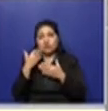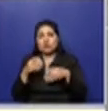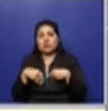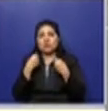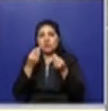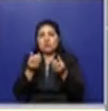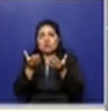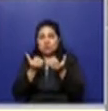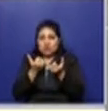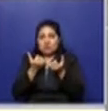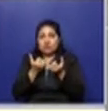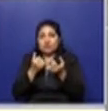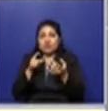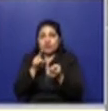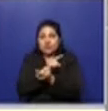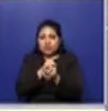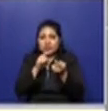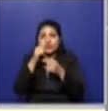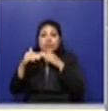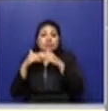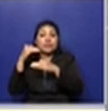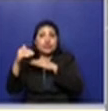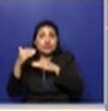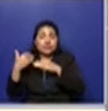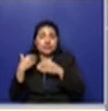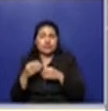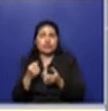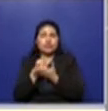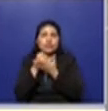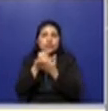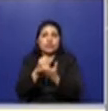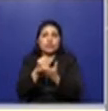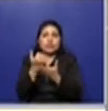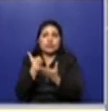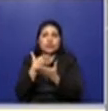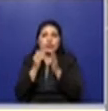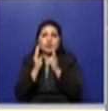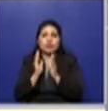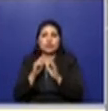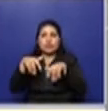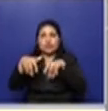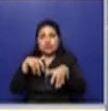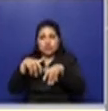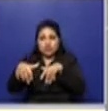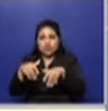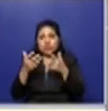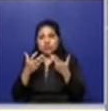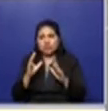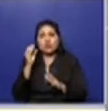ชื่อว่าพัฒนาสังคมเชื่อว่าเป็นการคุ้มครองผู้บริโภคเป็นเรื่องน่าสนใจรับ